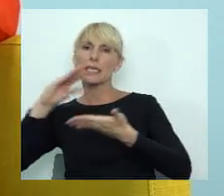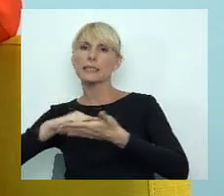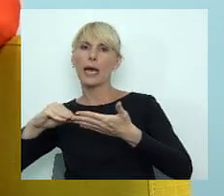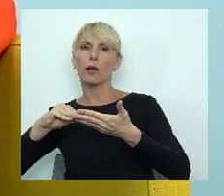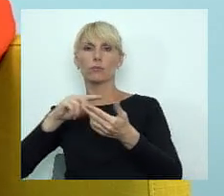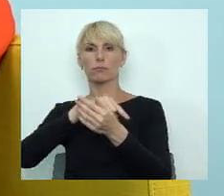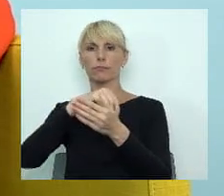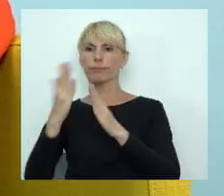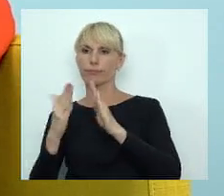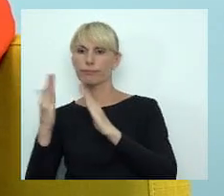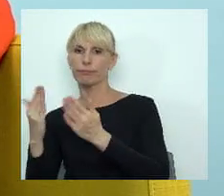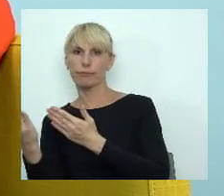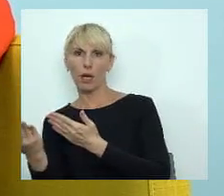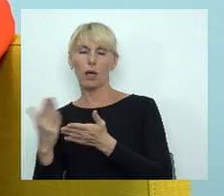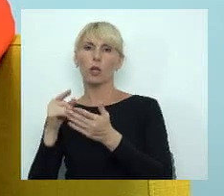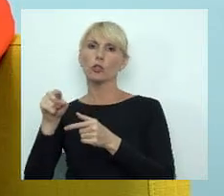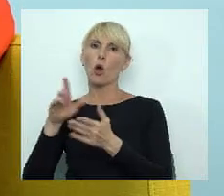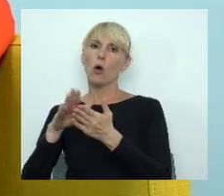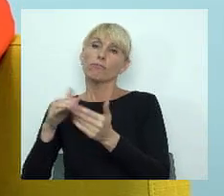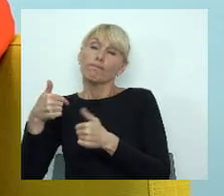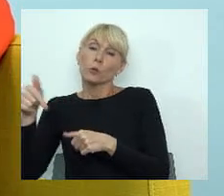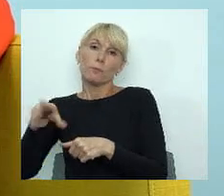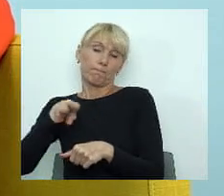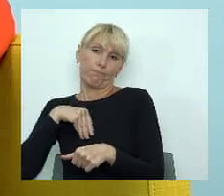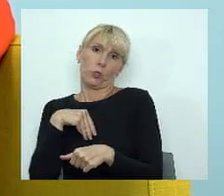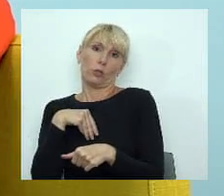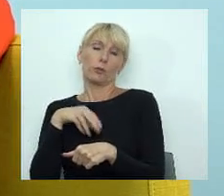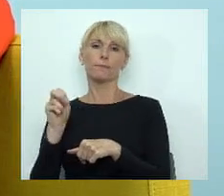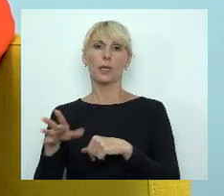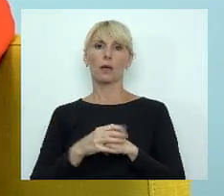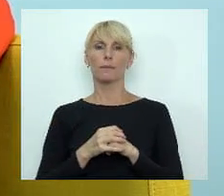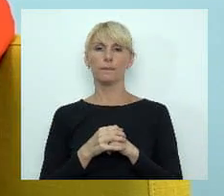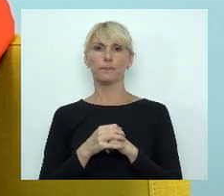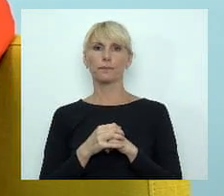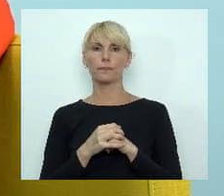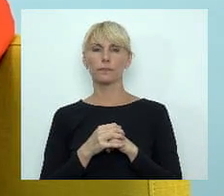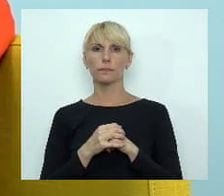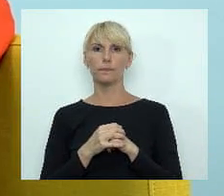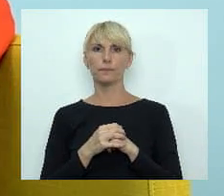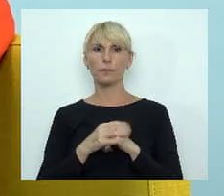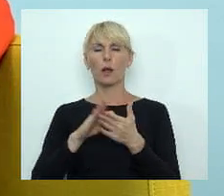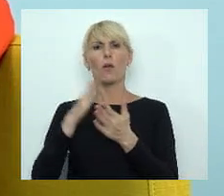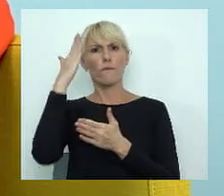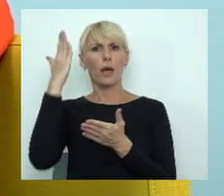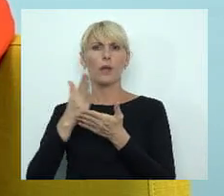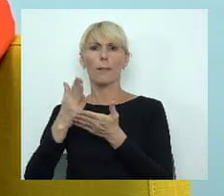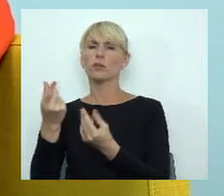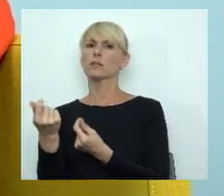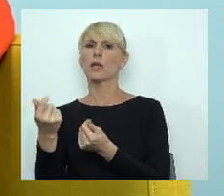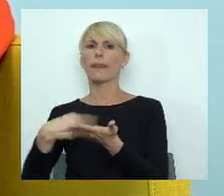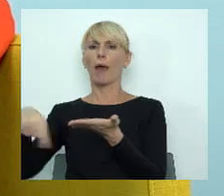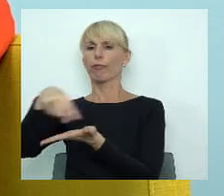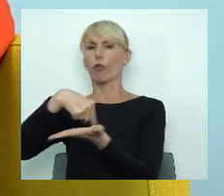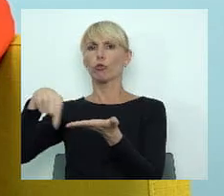dokumentacji, to niestety muszę się z tym pogodzić. Generalnie chodzi o to, żeby gratyfikować nośnik, tak? Cenę